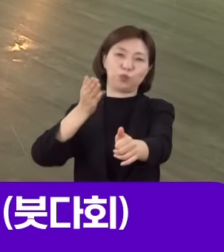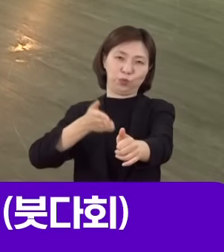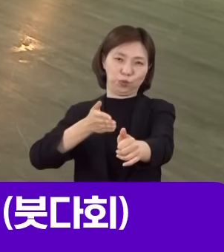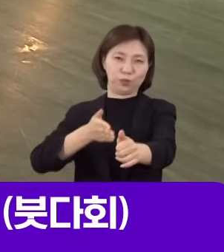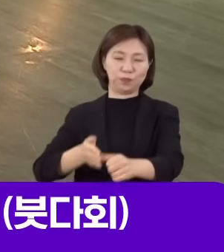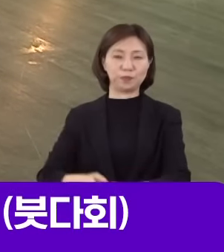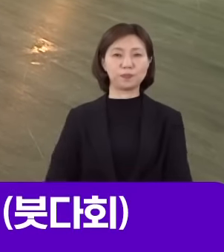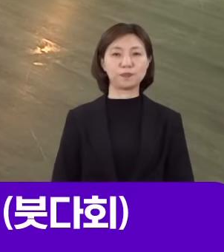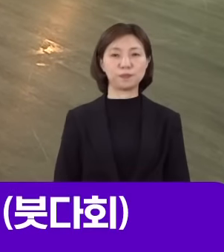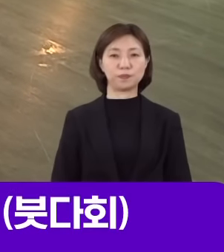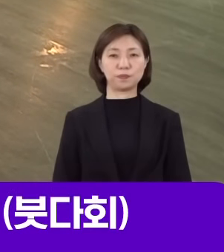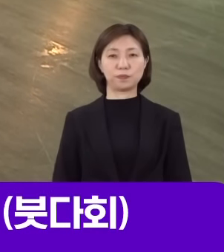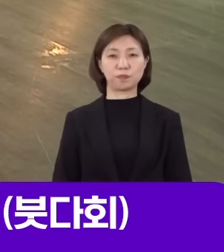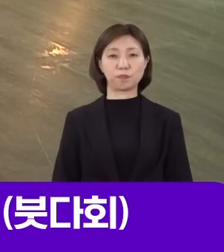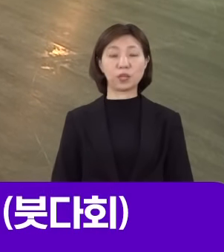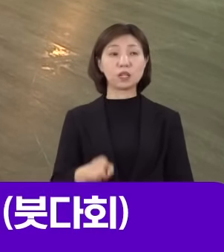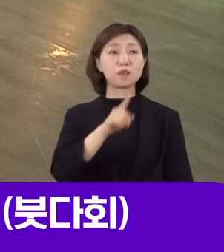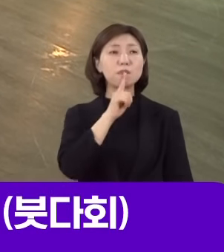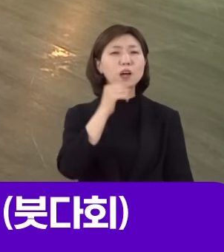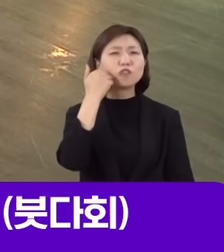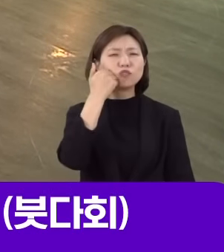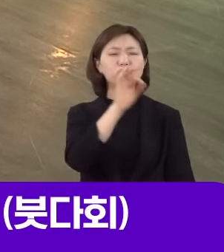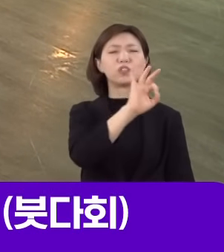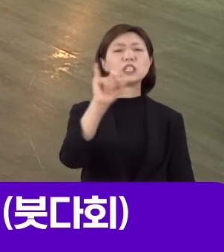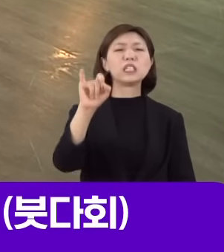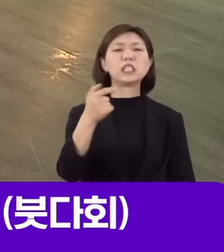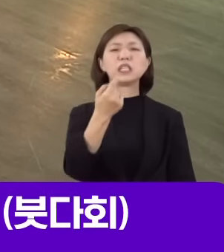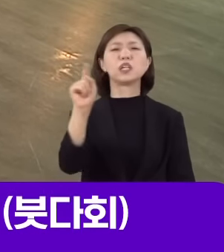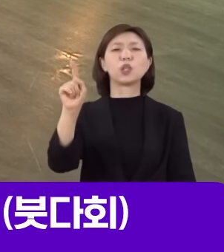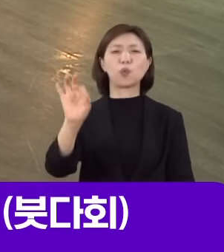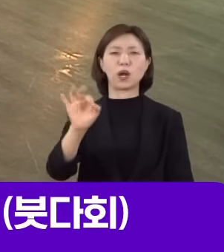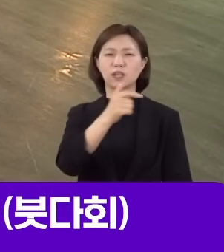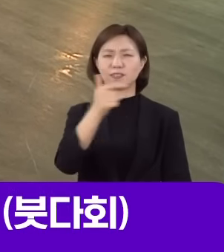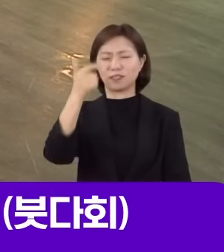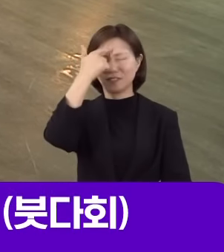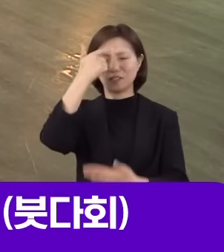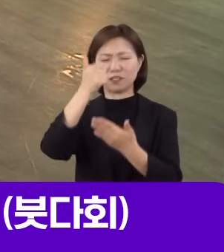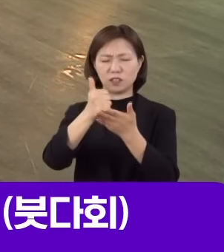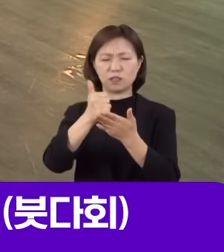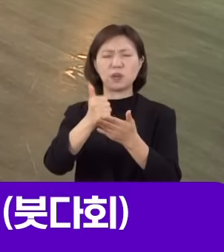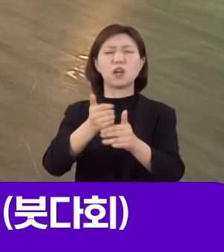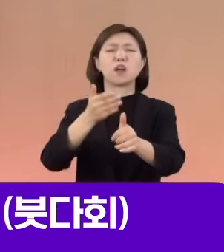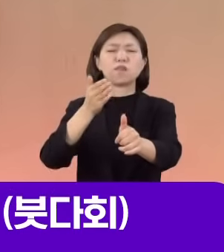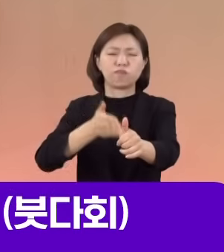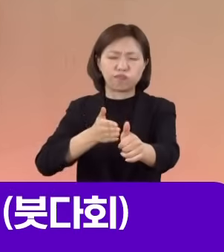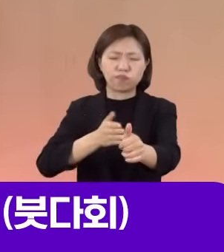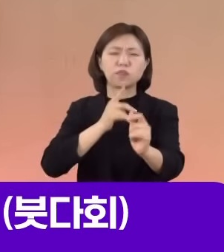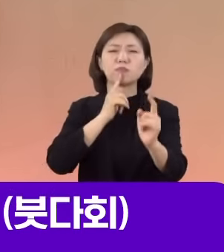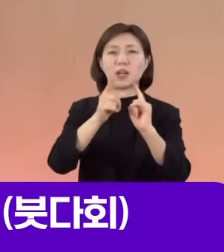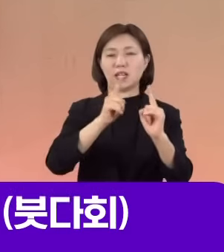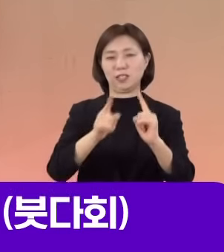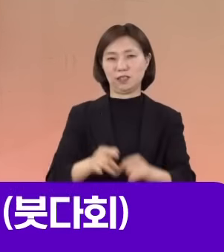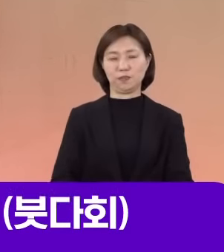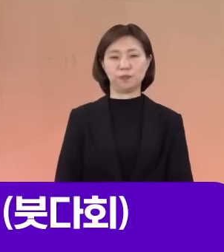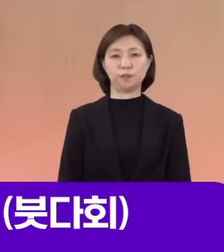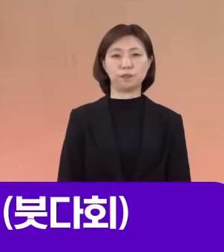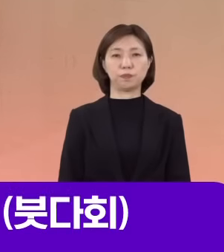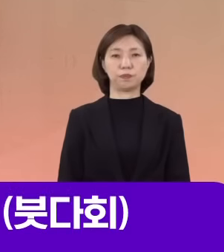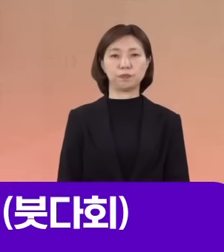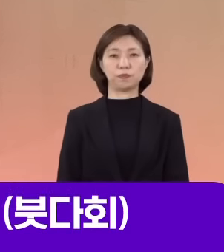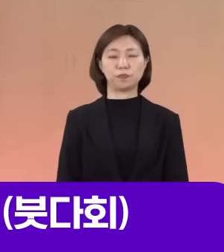바랍니다라는 그런 인광 대사의 간곡한 말씀이 되겠습니다 자 그런데